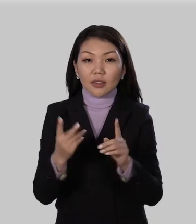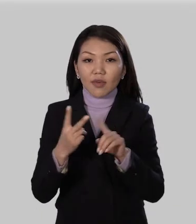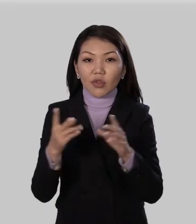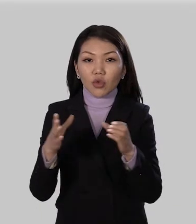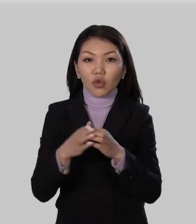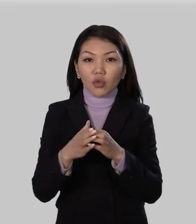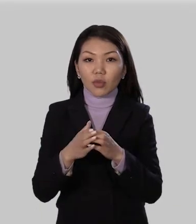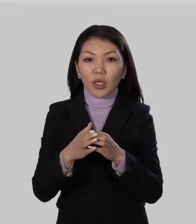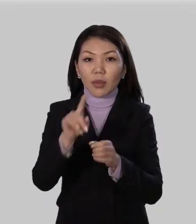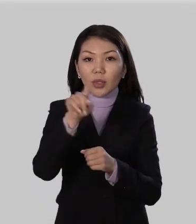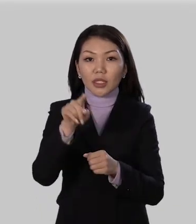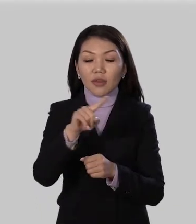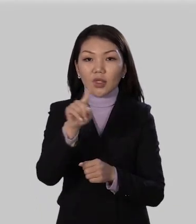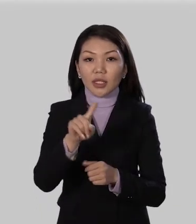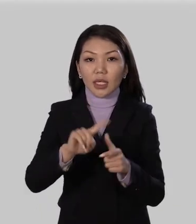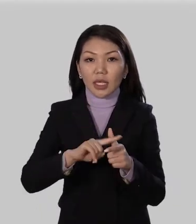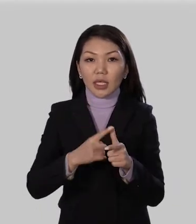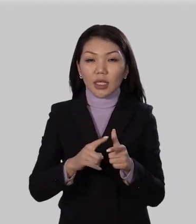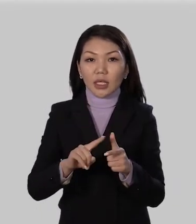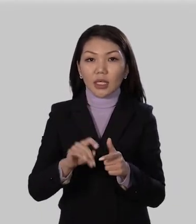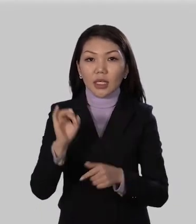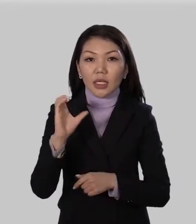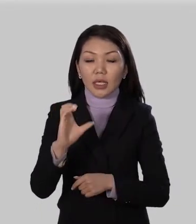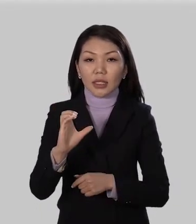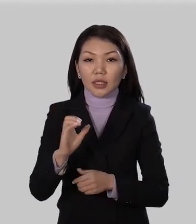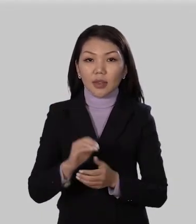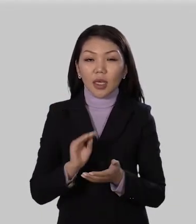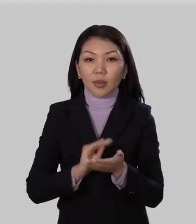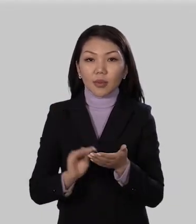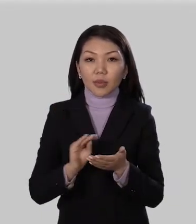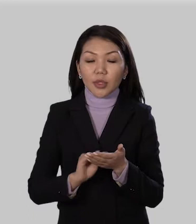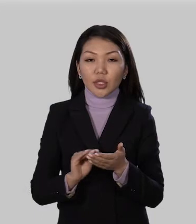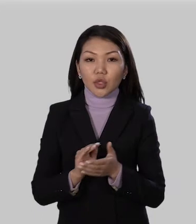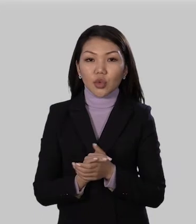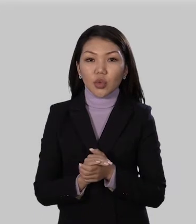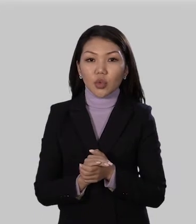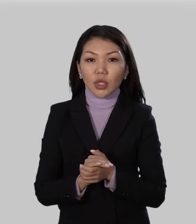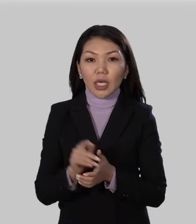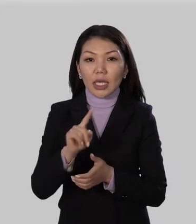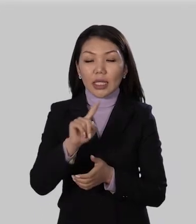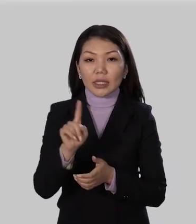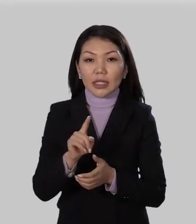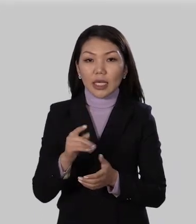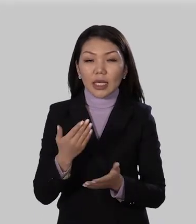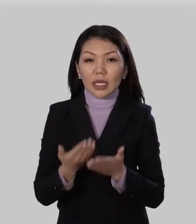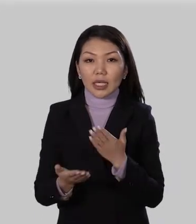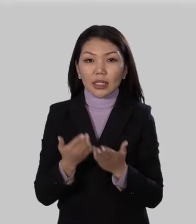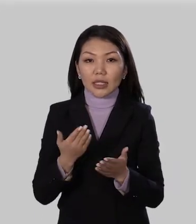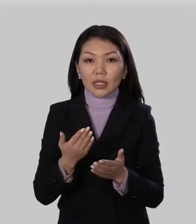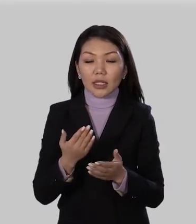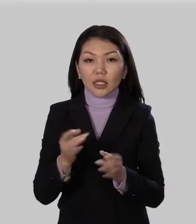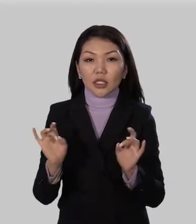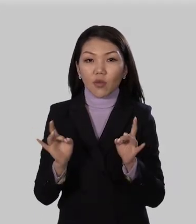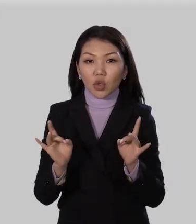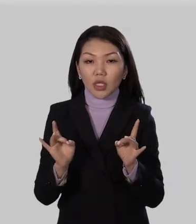на первый согласный в корне. Если он глухой, пишу S. Если звонкий,